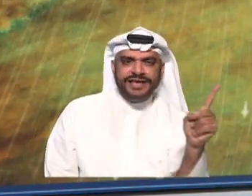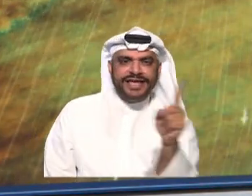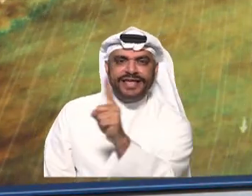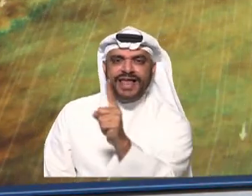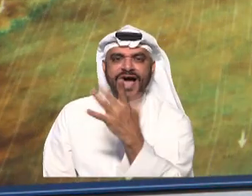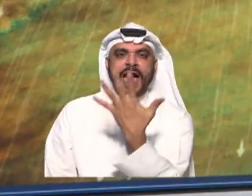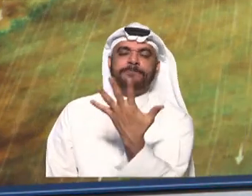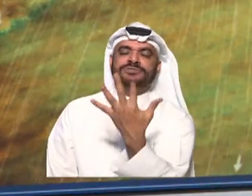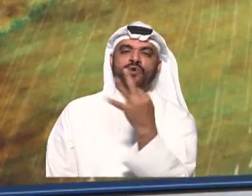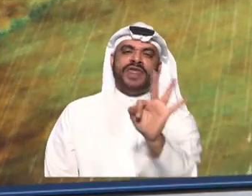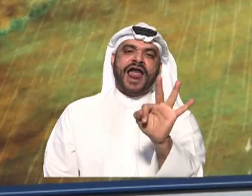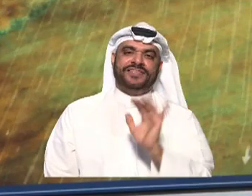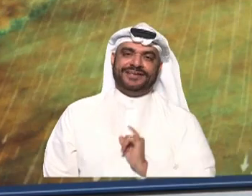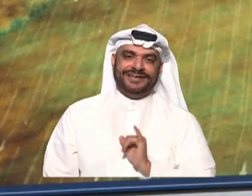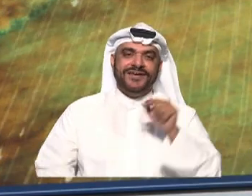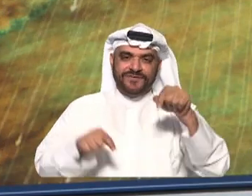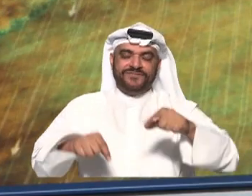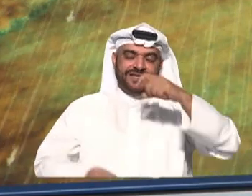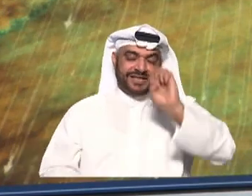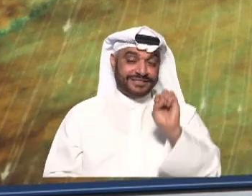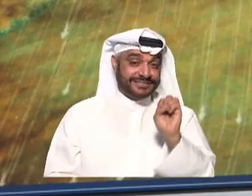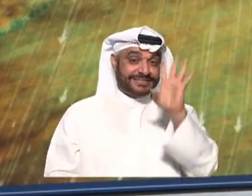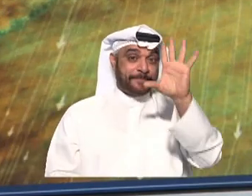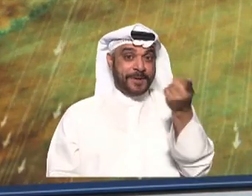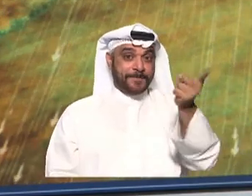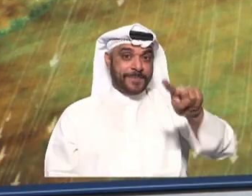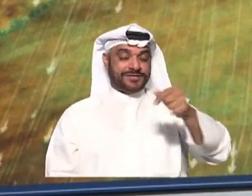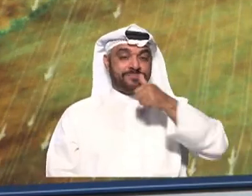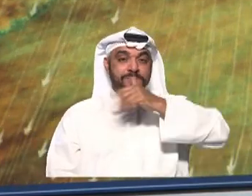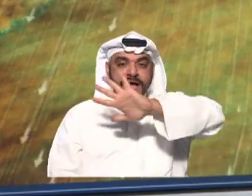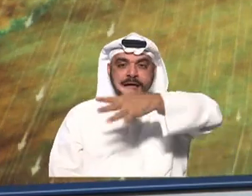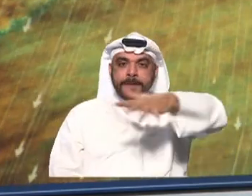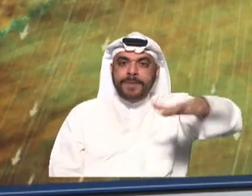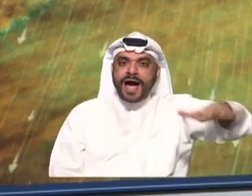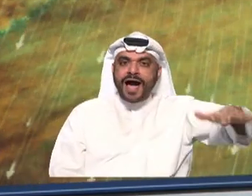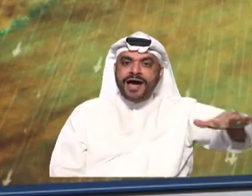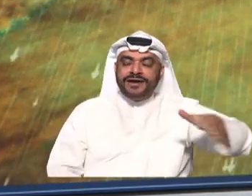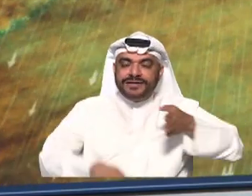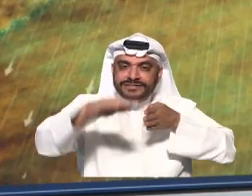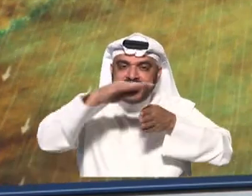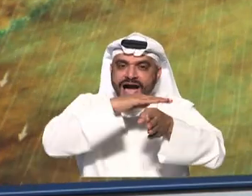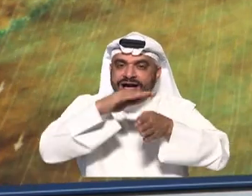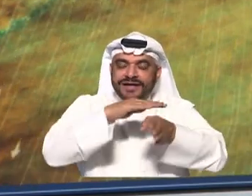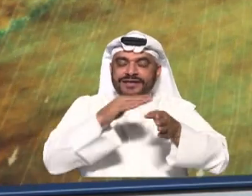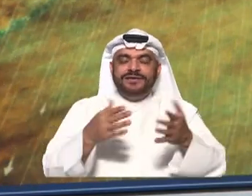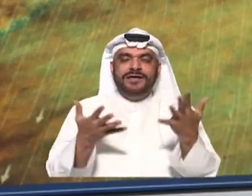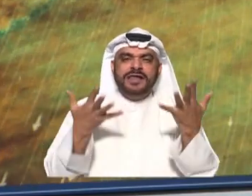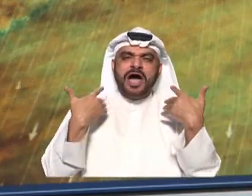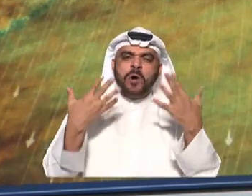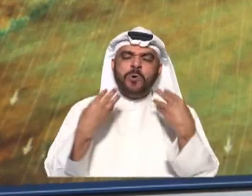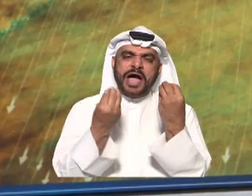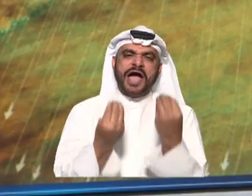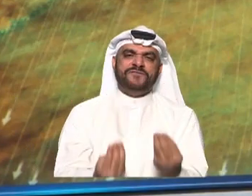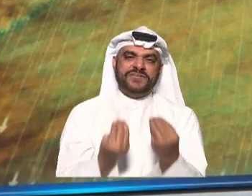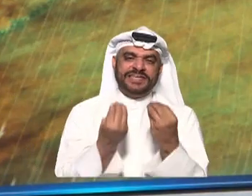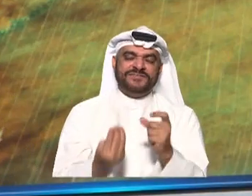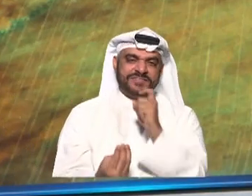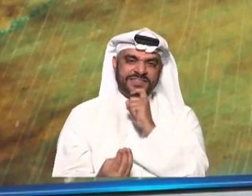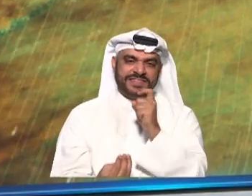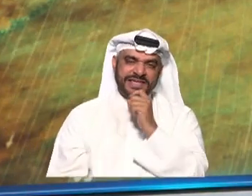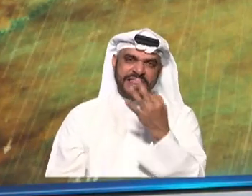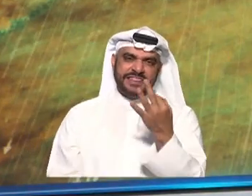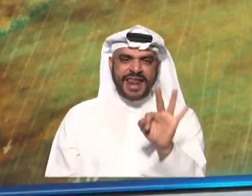درجة مئوية على معظم المناطق البرية، وكذلك داخل البحر رياح شمالية غربية خفيفة إلى معتدلة السرعة 10 إلى 30 كيلومتر